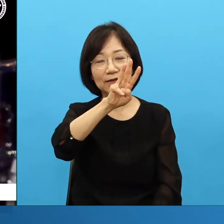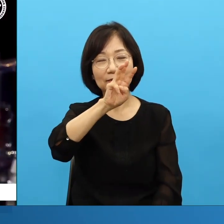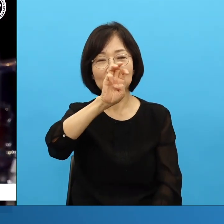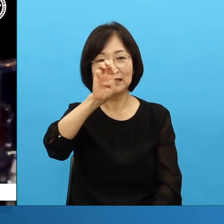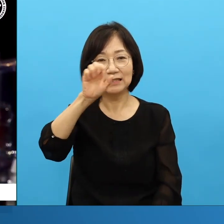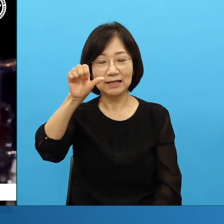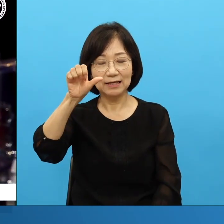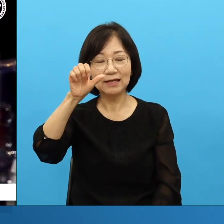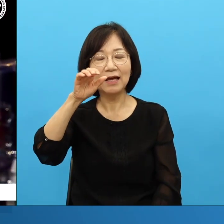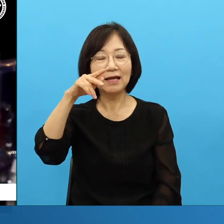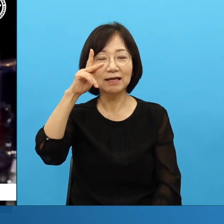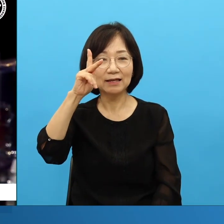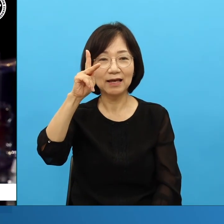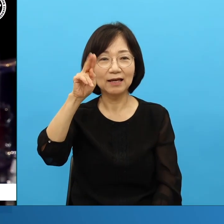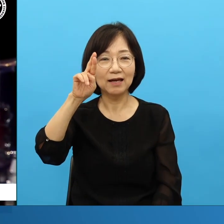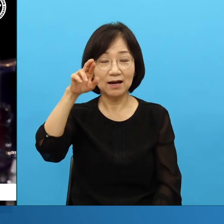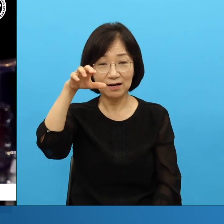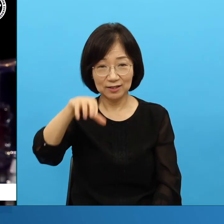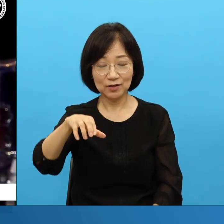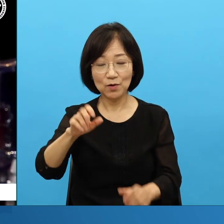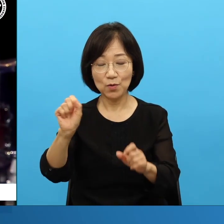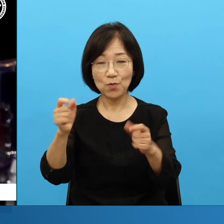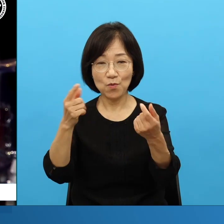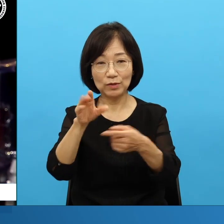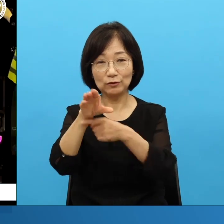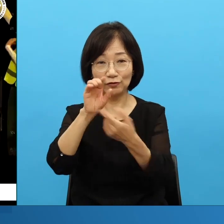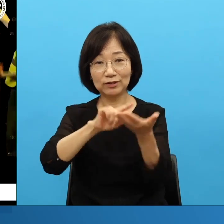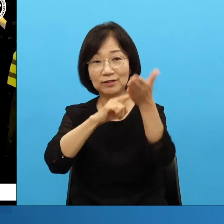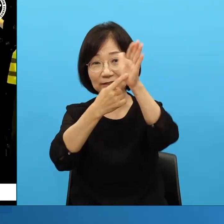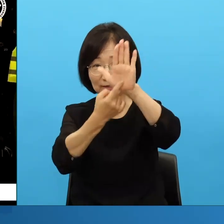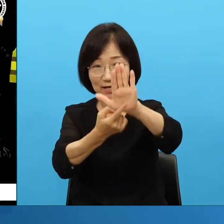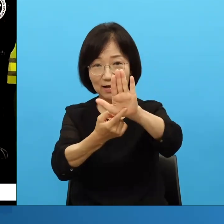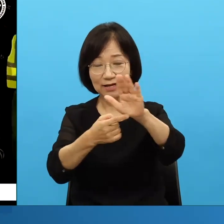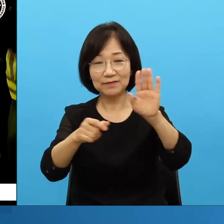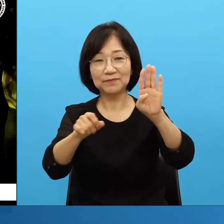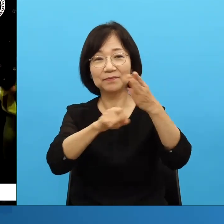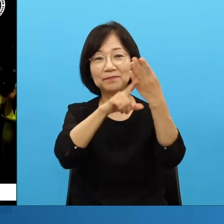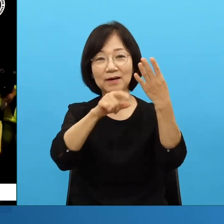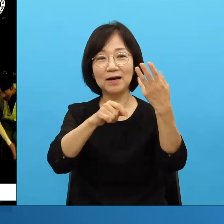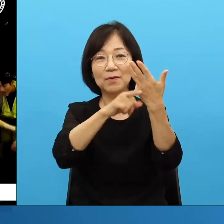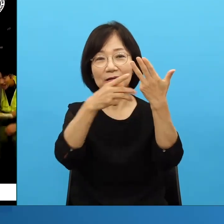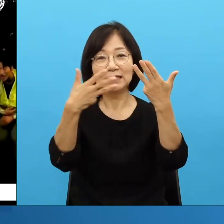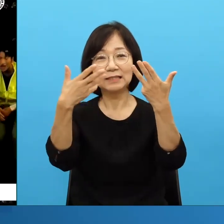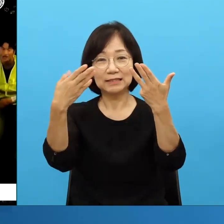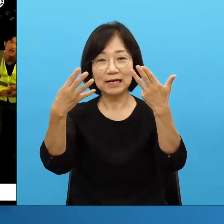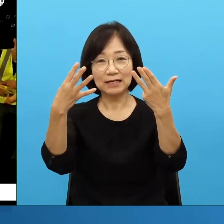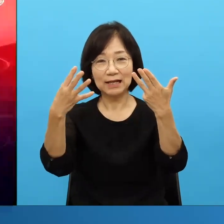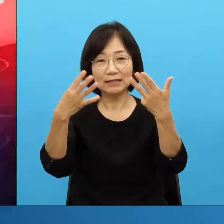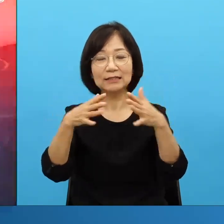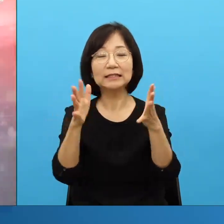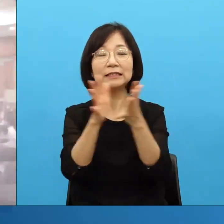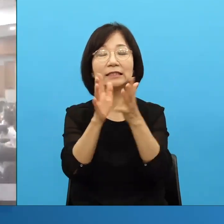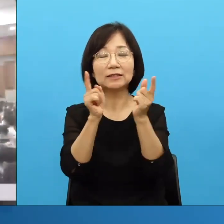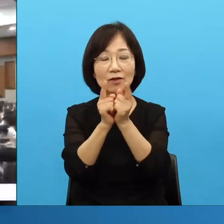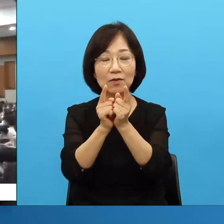랩넌트 나잇과 전도자의 고백은 대구 엑스코에서 열리며 현장 참여만 가능합니다.